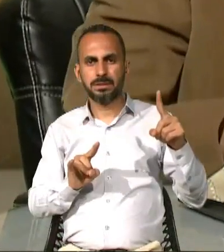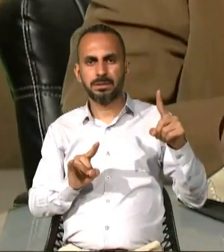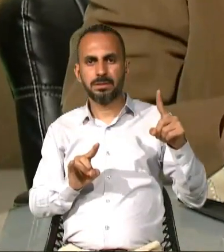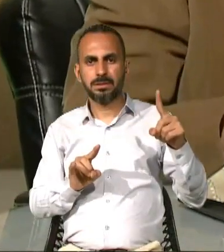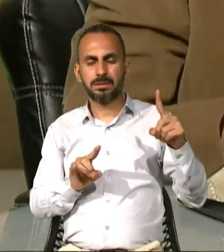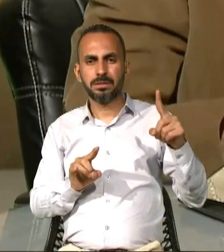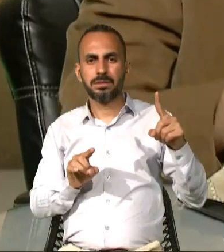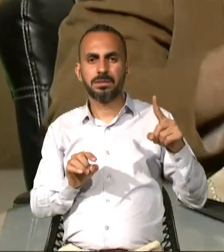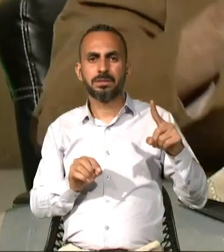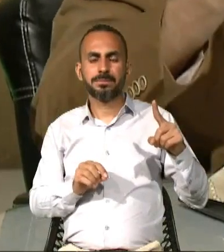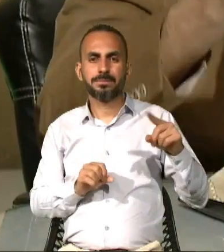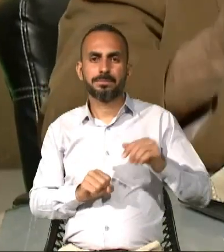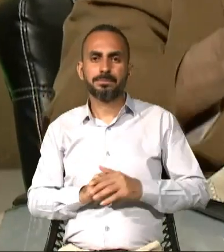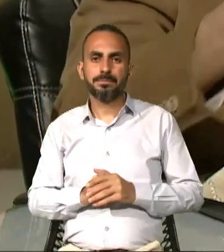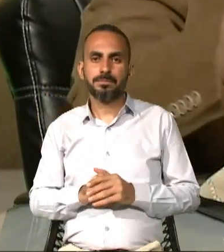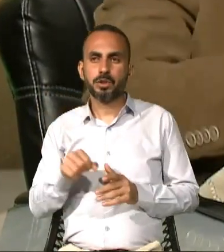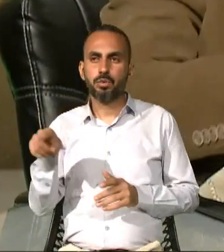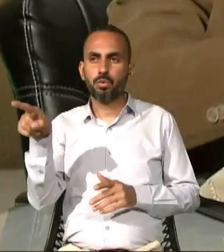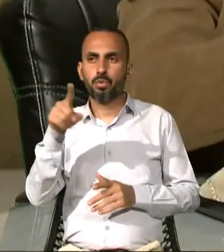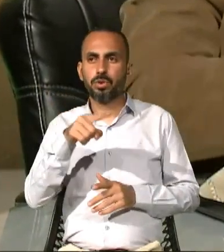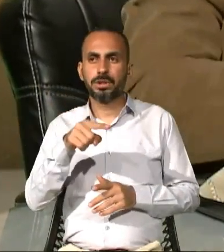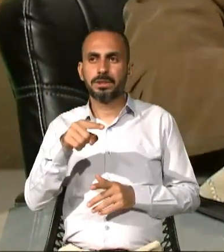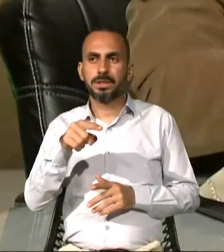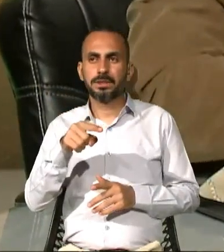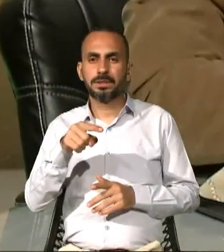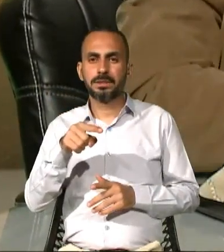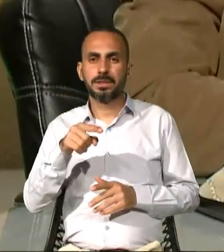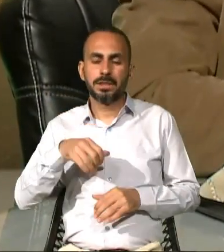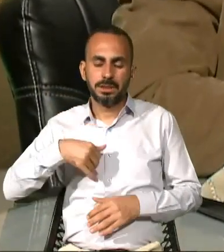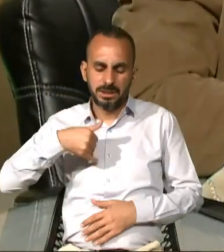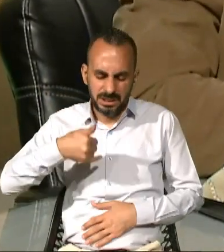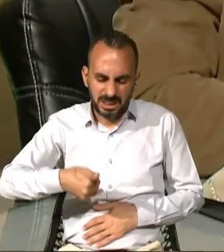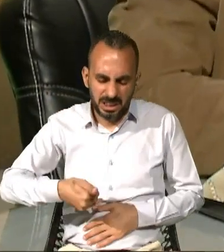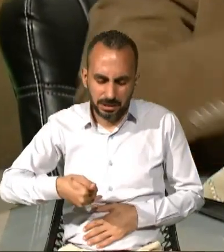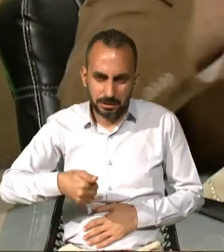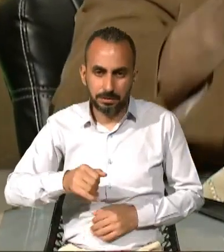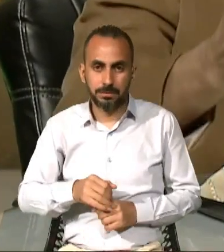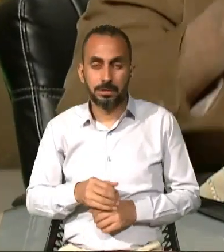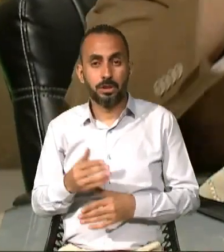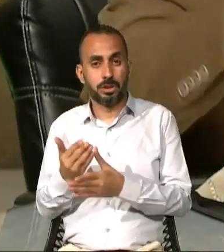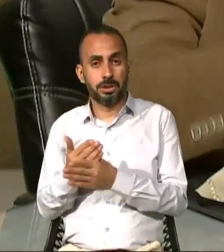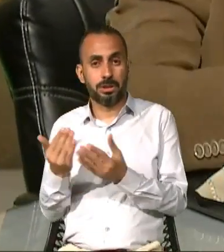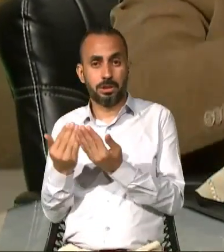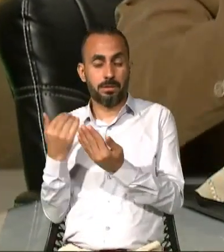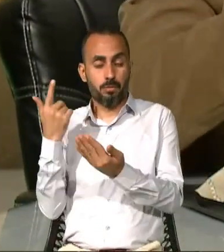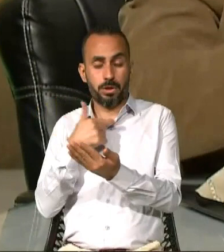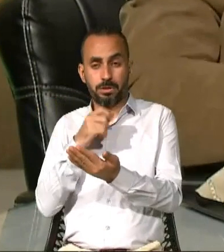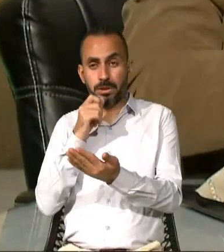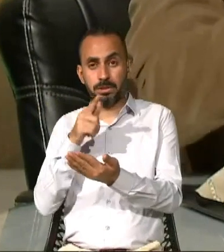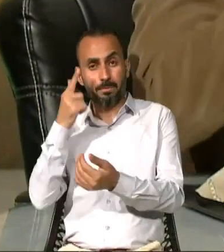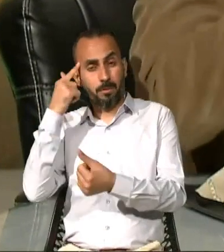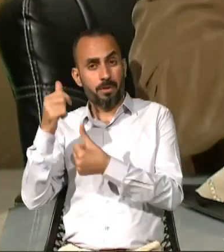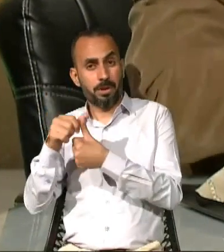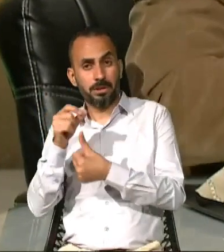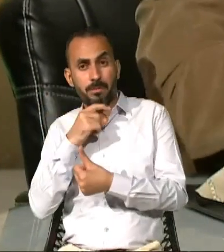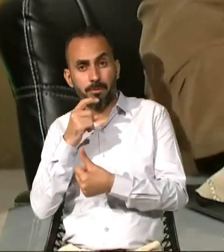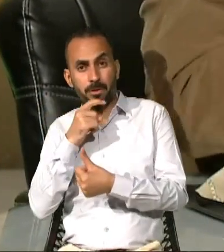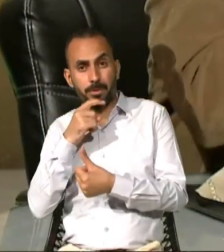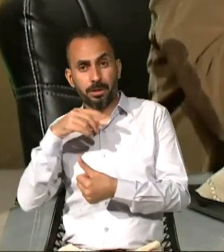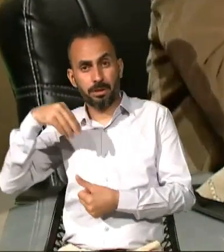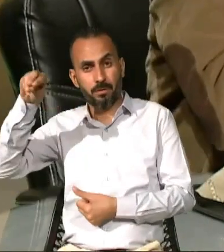عشان كده الكتاب المقدس يقول وإذ في المجمع امرأة منحنية هذه قد ربطها الشيطان